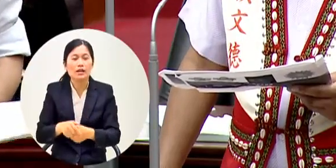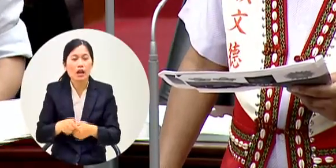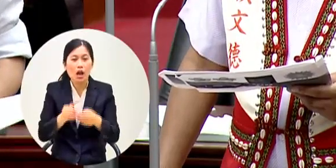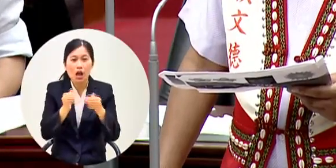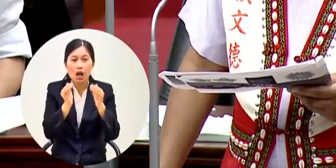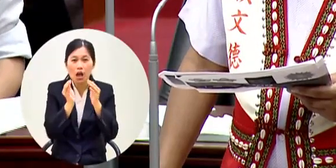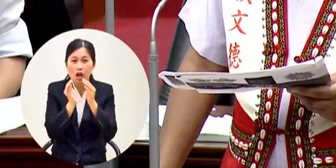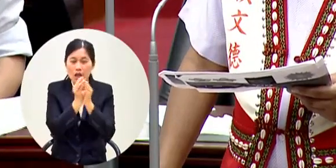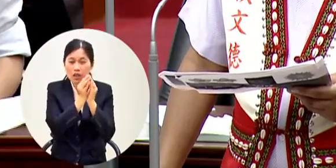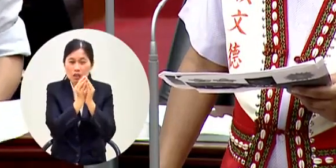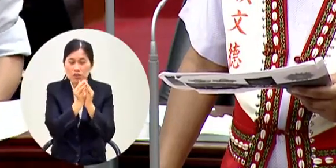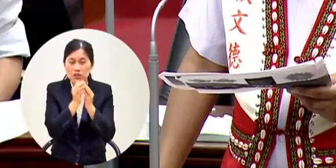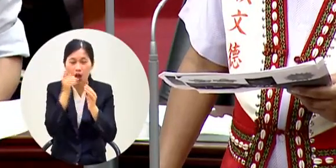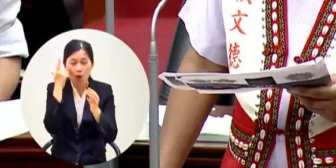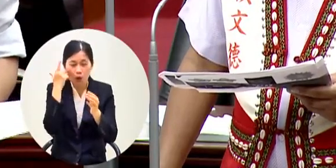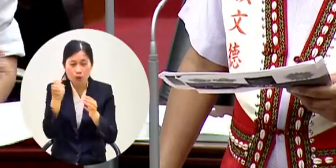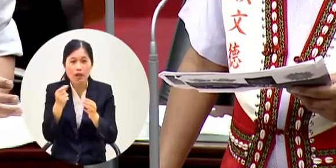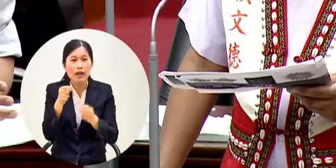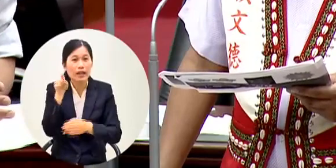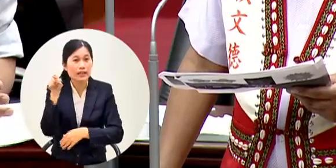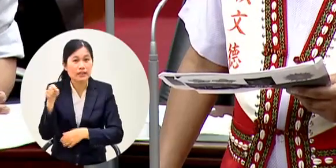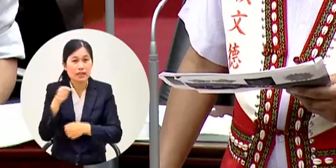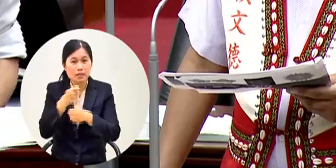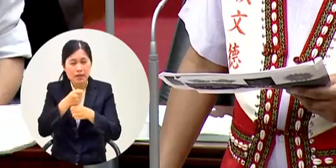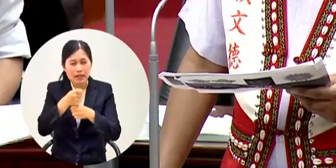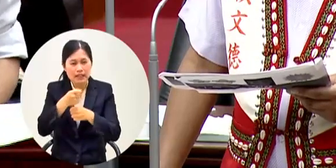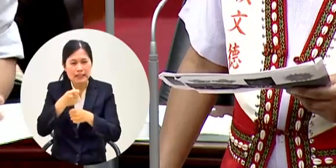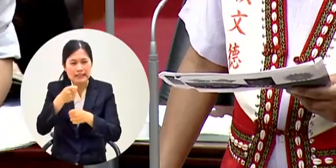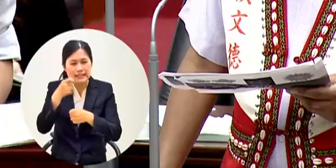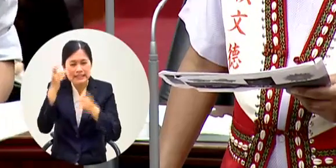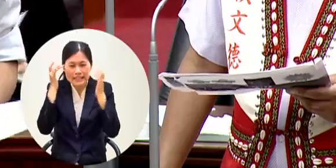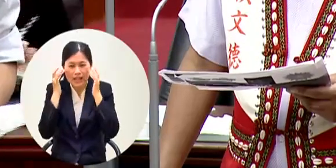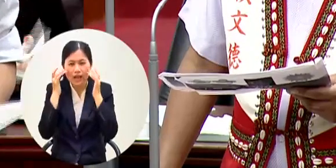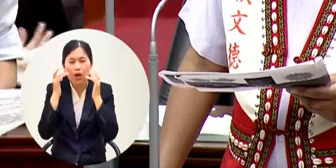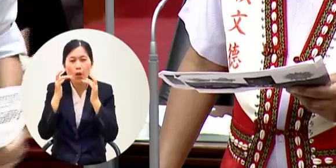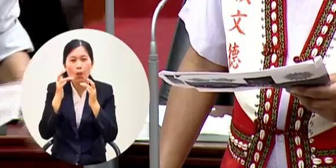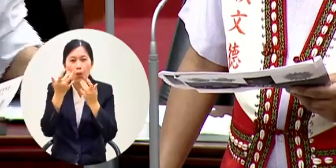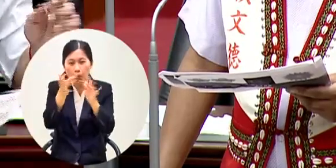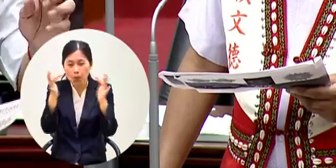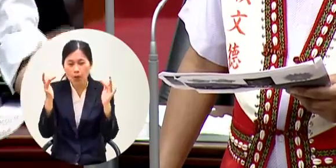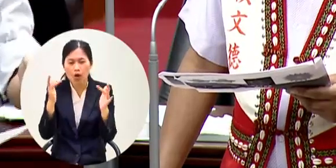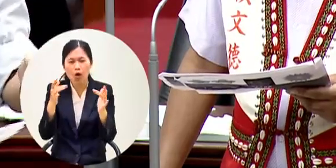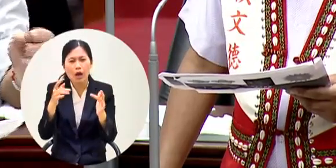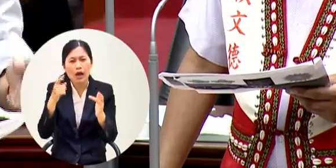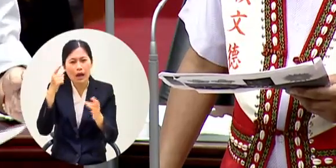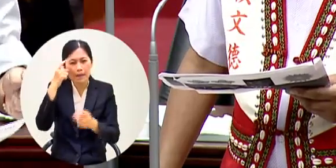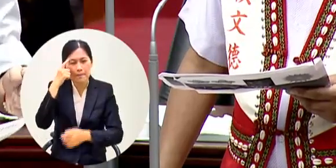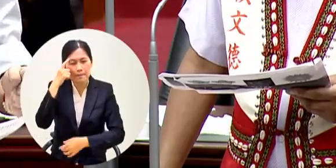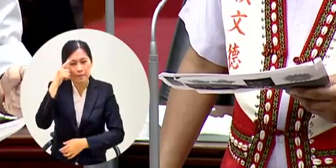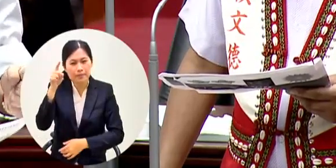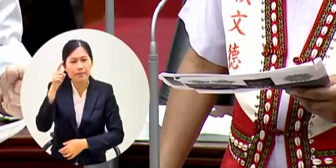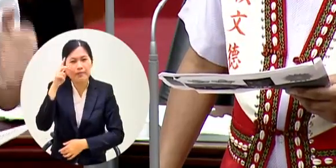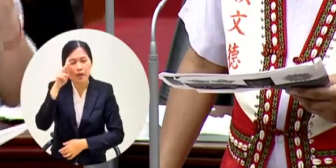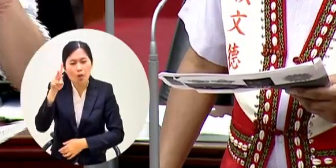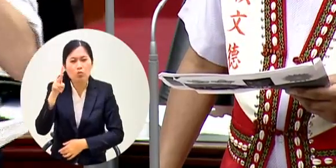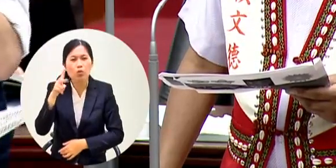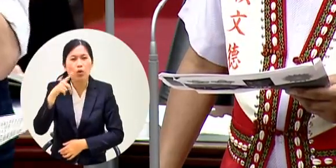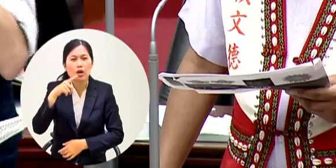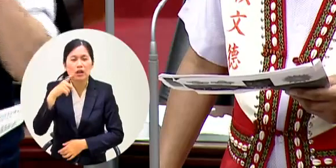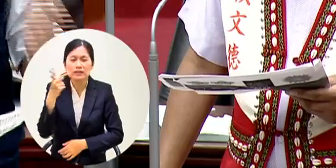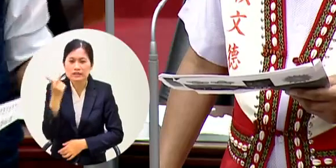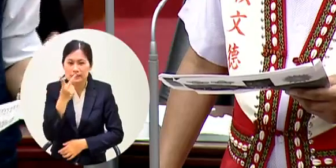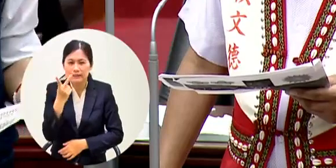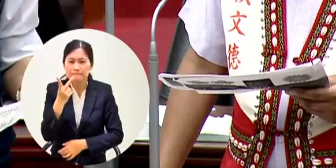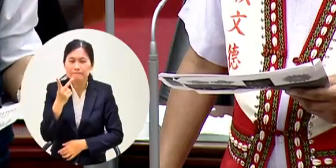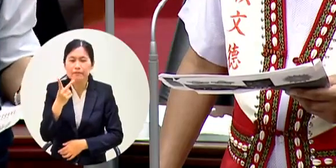规划一次市政会议全部到原乡去开。那目前不管是桃园、那麻乡、茂林，我们要选一个地点，可